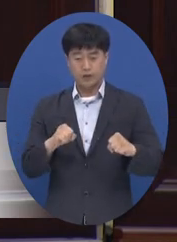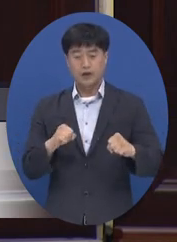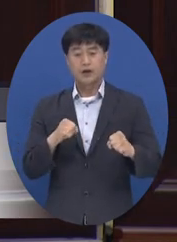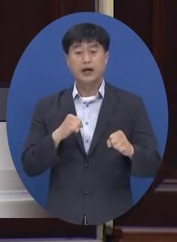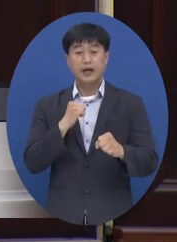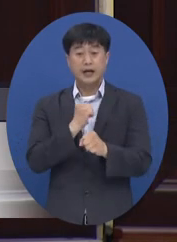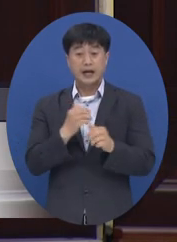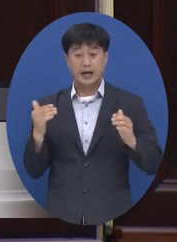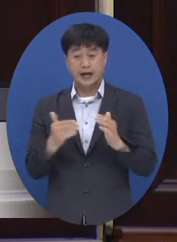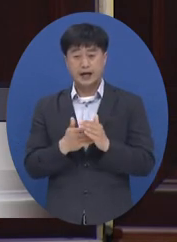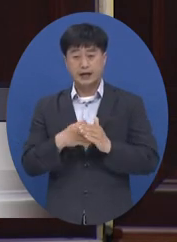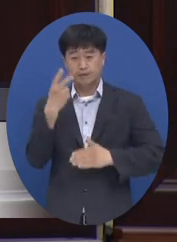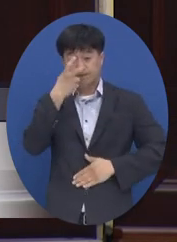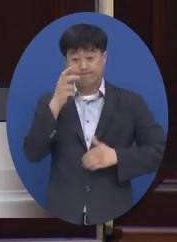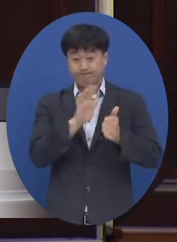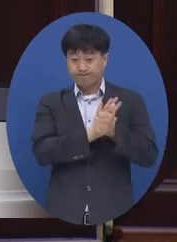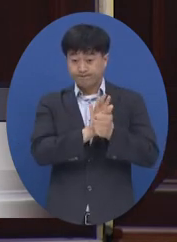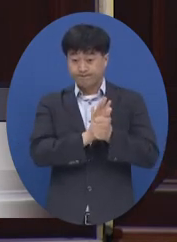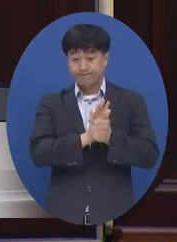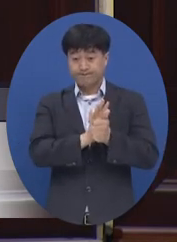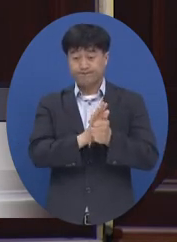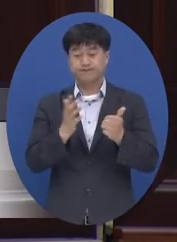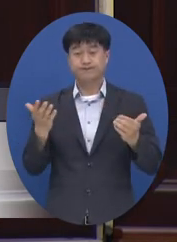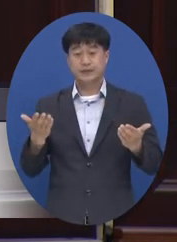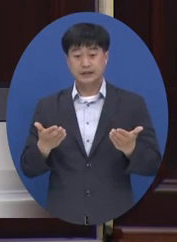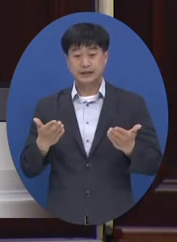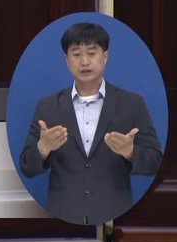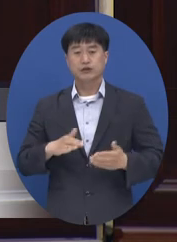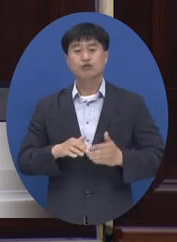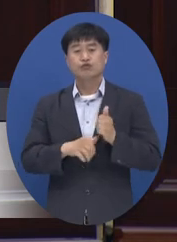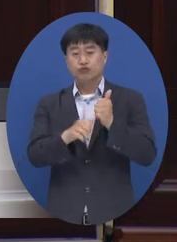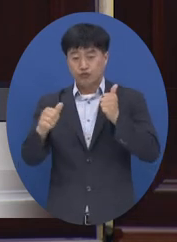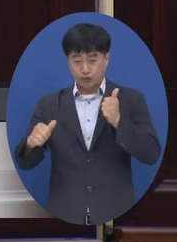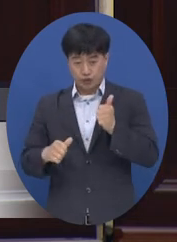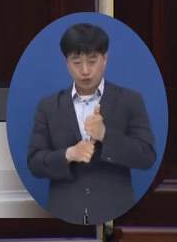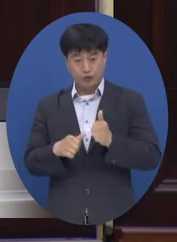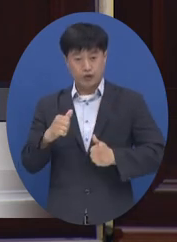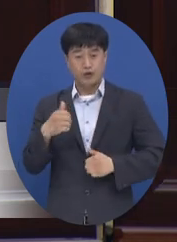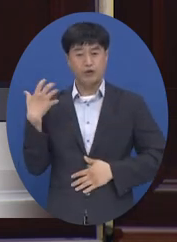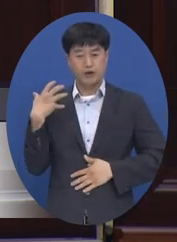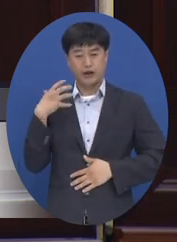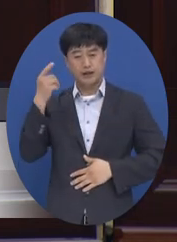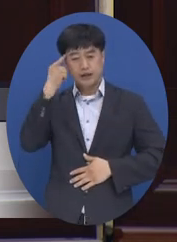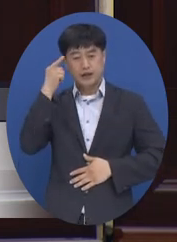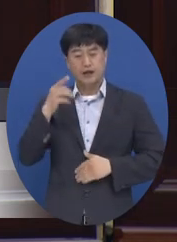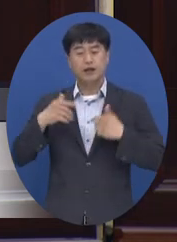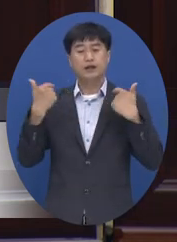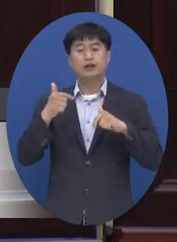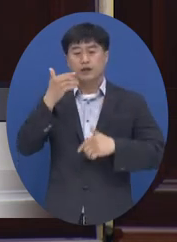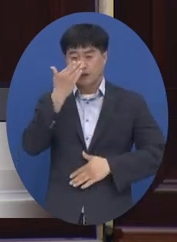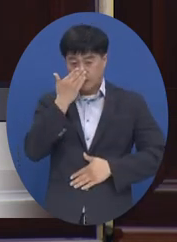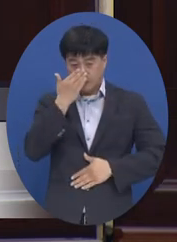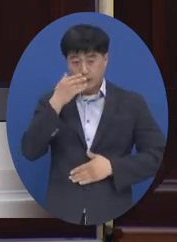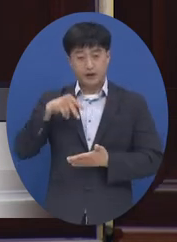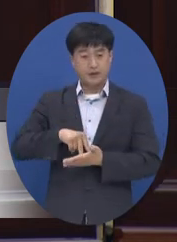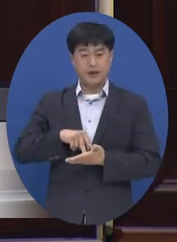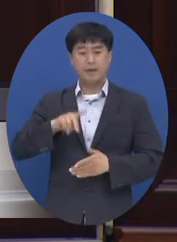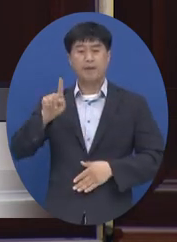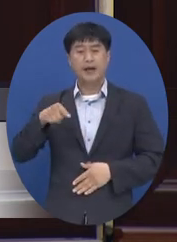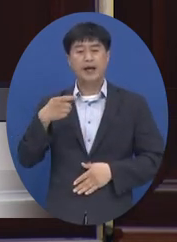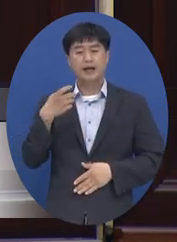할 수 있도록 벌 살피는 일 역시 의정 의회운영위원회 역할이 아닌가 싶습니다 늘 겸손한